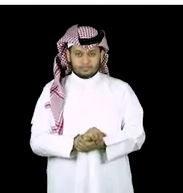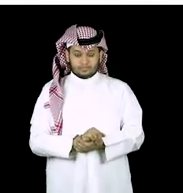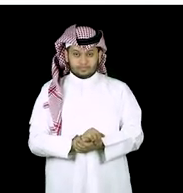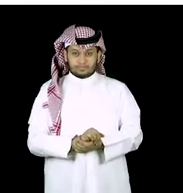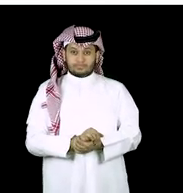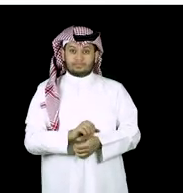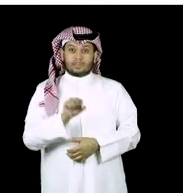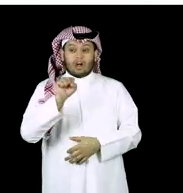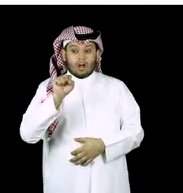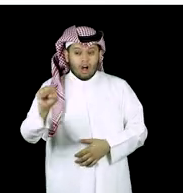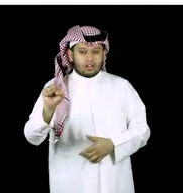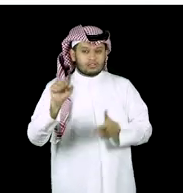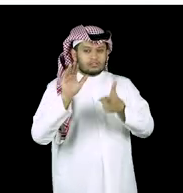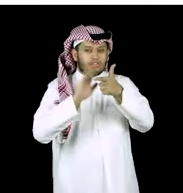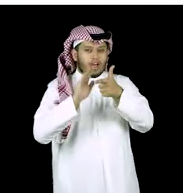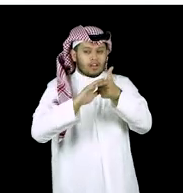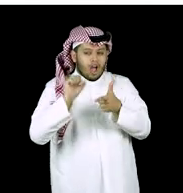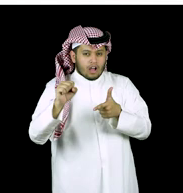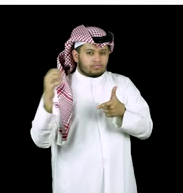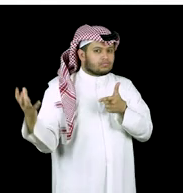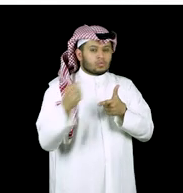الخاصية الثانية الشمول،